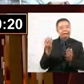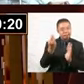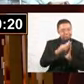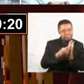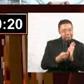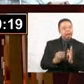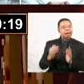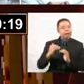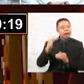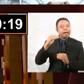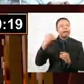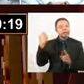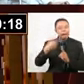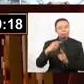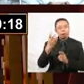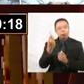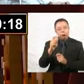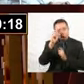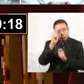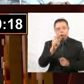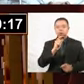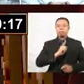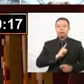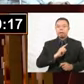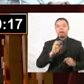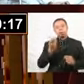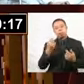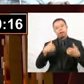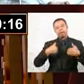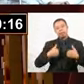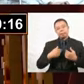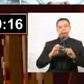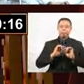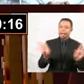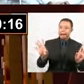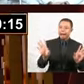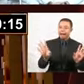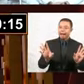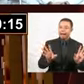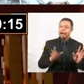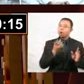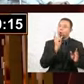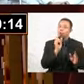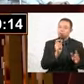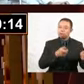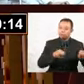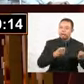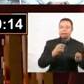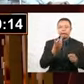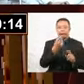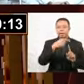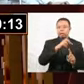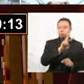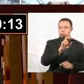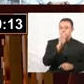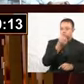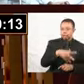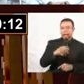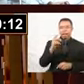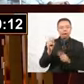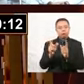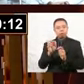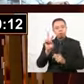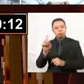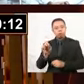uang kehormatan untuk pribadi uang lelahnya berbeda dengan operasional RT R juta RW 2,5 juta